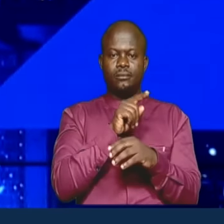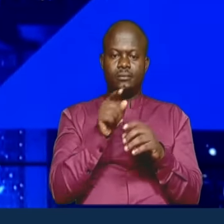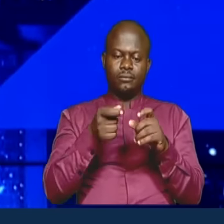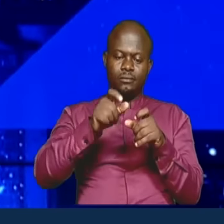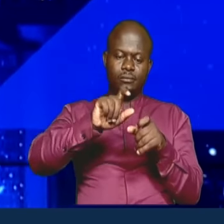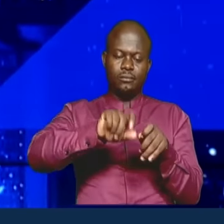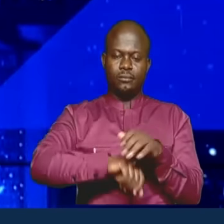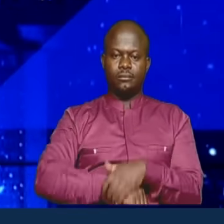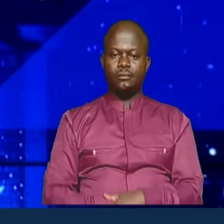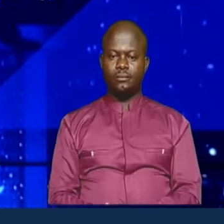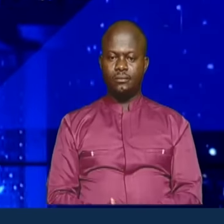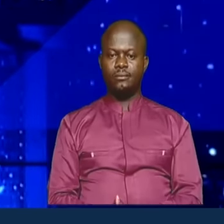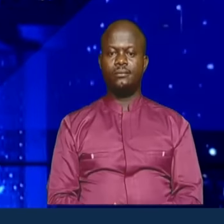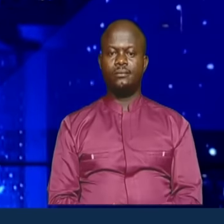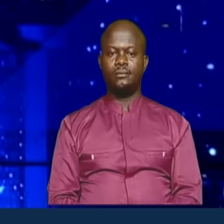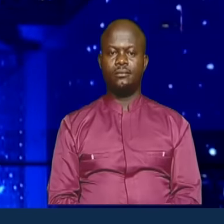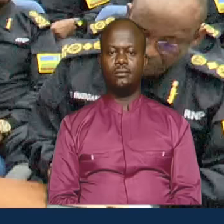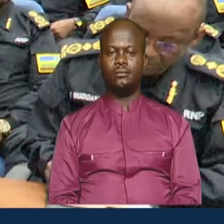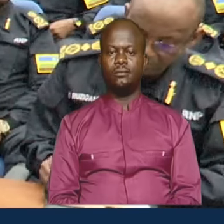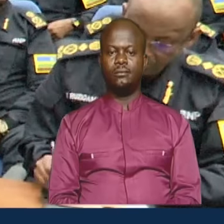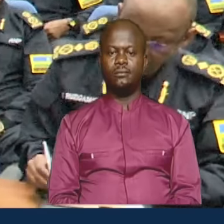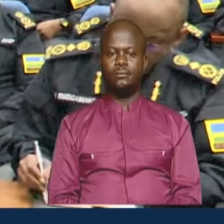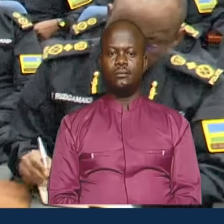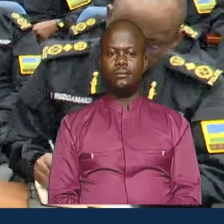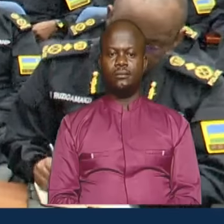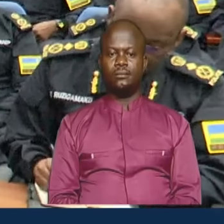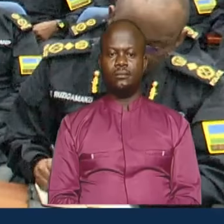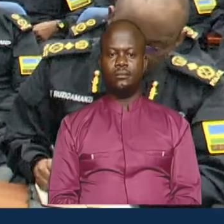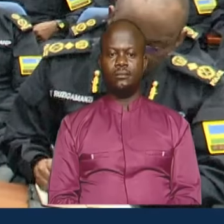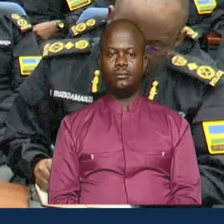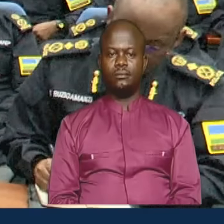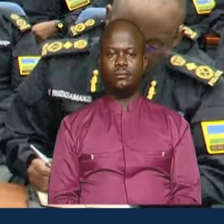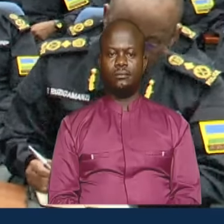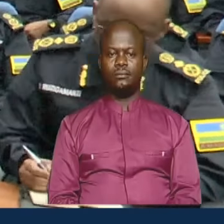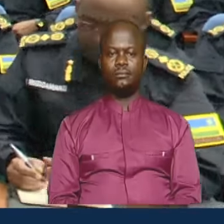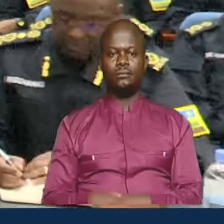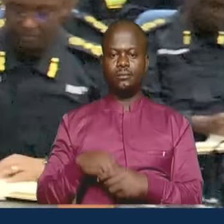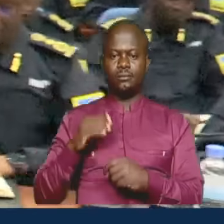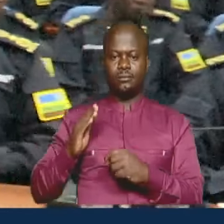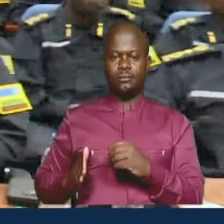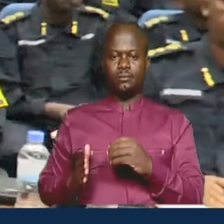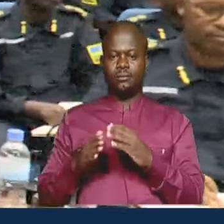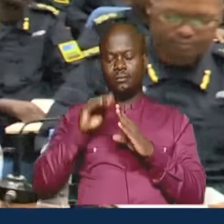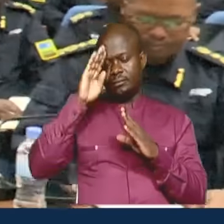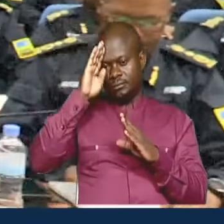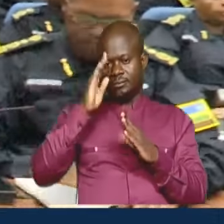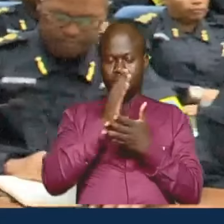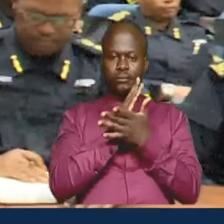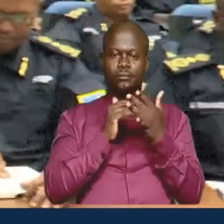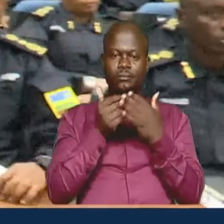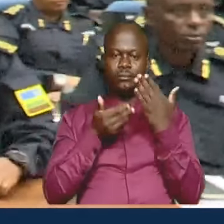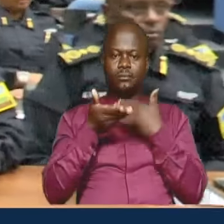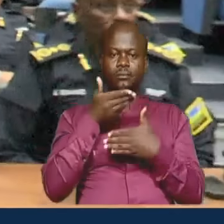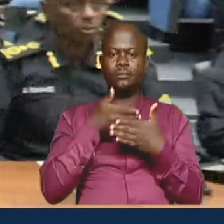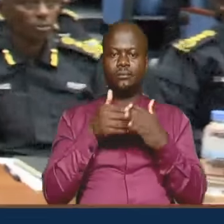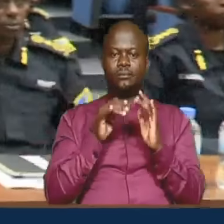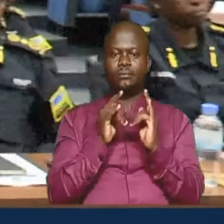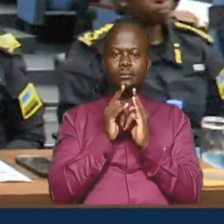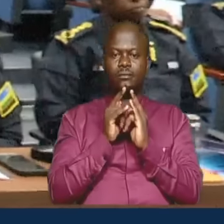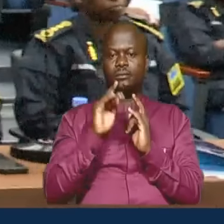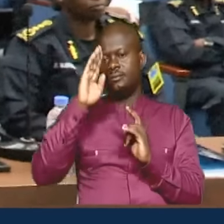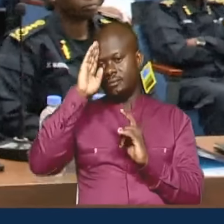Kwizera Bosco arakomeza n'ibindi kuri iyi nkuru. Imyitwarire ya polisi bari mu kazi ni kimwe byaganiriwe muri inama nkuru ya polisi